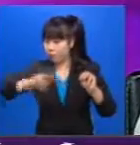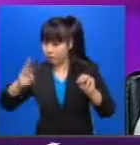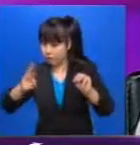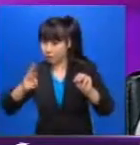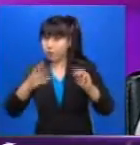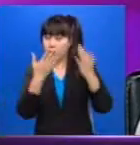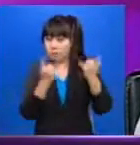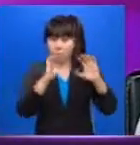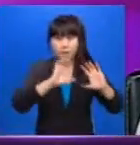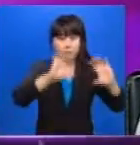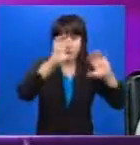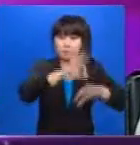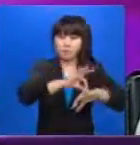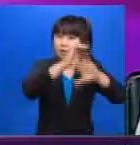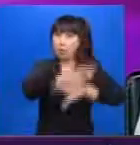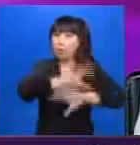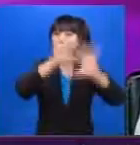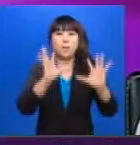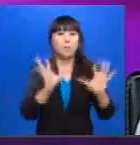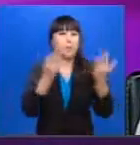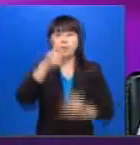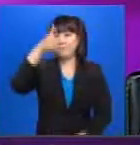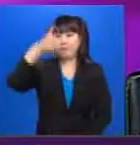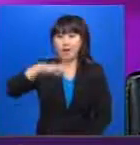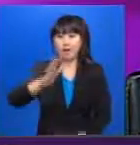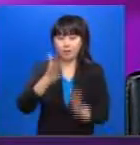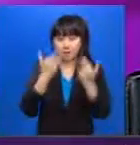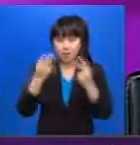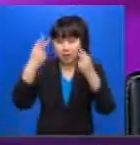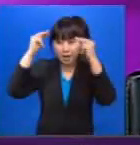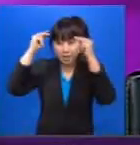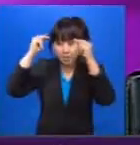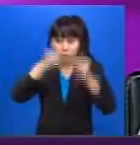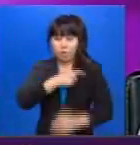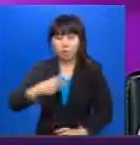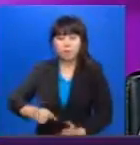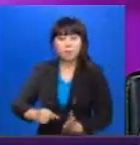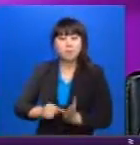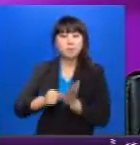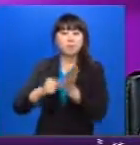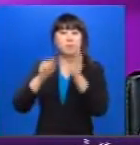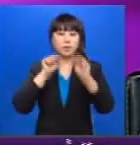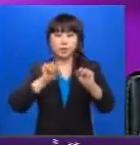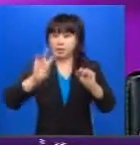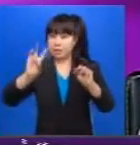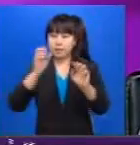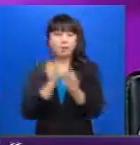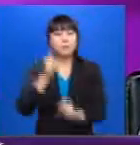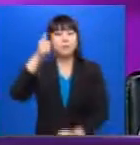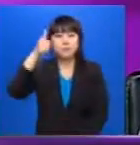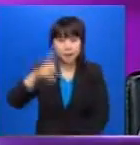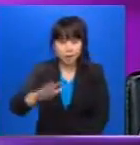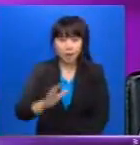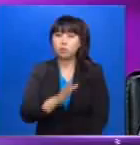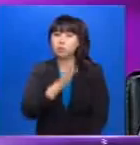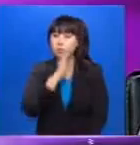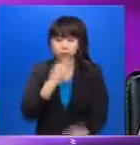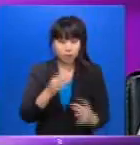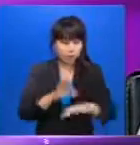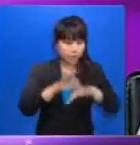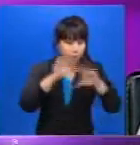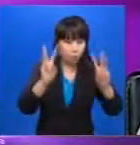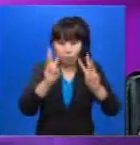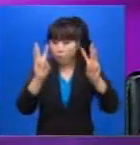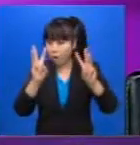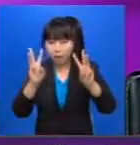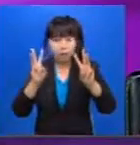บาลสิ้นสภาพได้และการใช้นายกรัฐมนตรีพระราชทานตามมาตรา7ก็ไม่สามารถทำได้หากเกิดสุญญากาศทางการเมือง